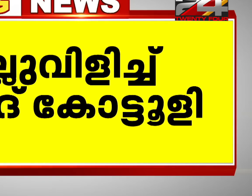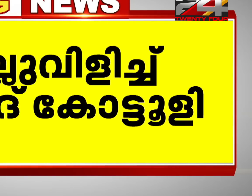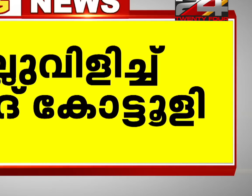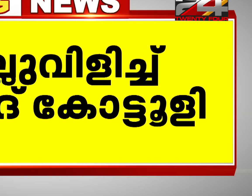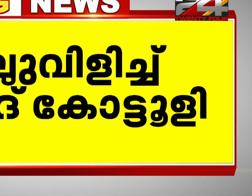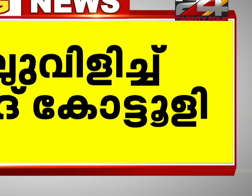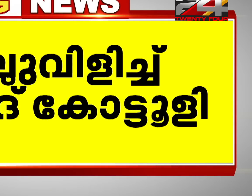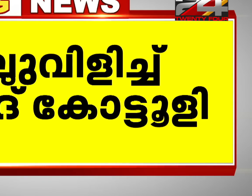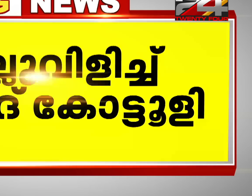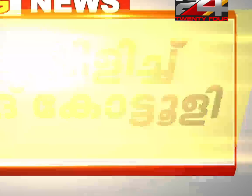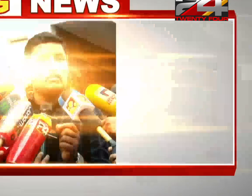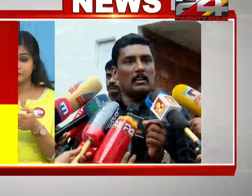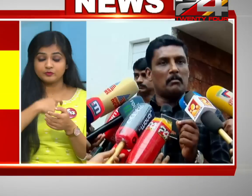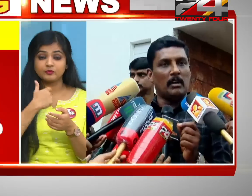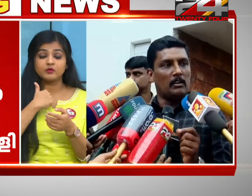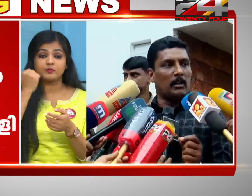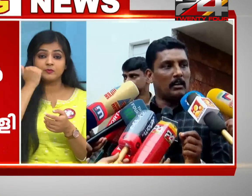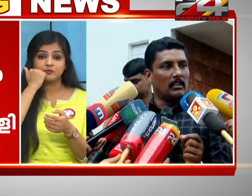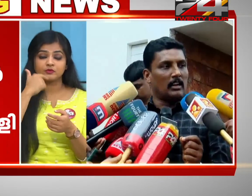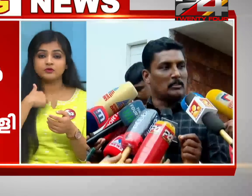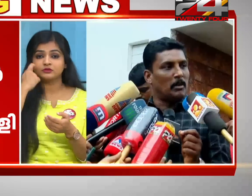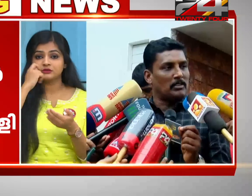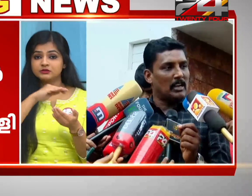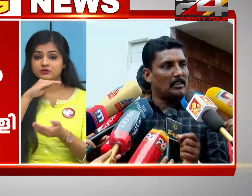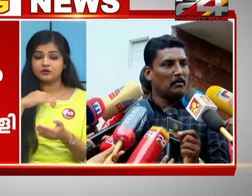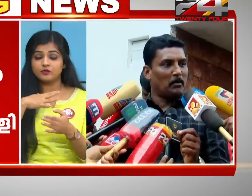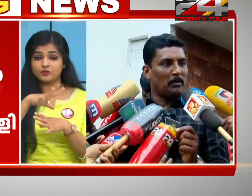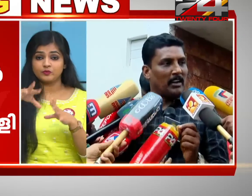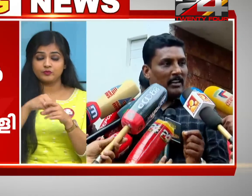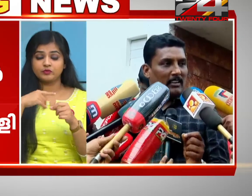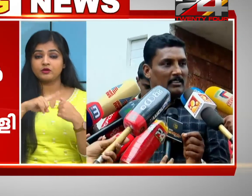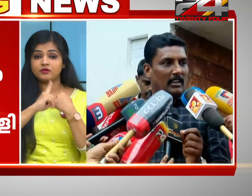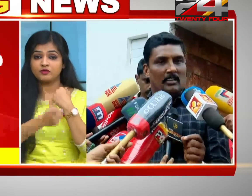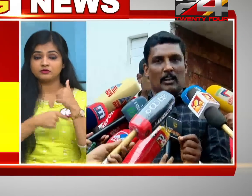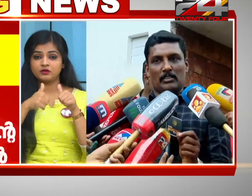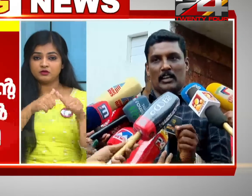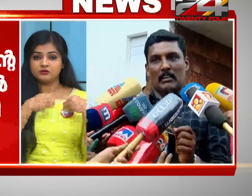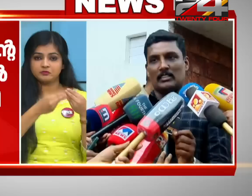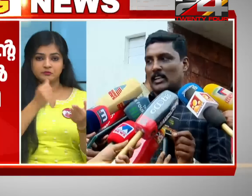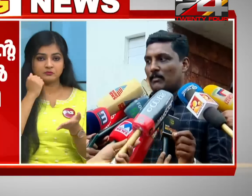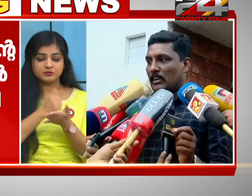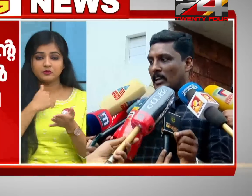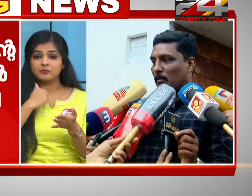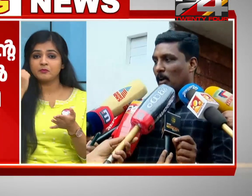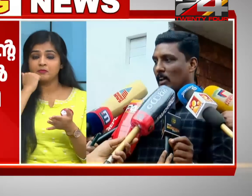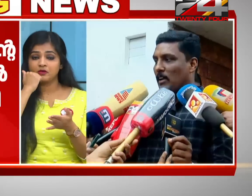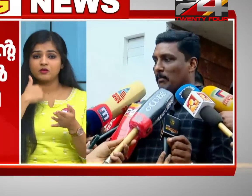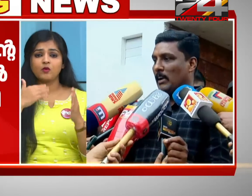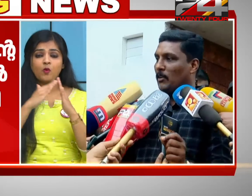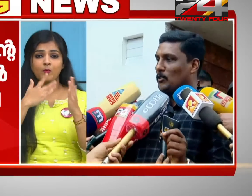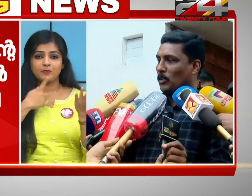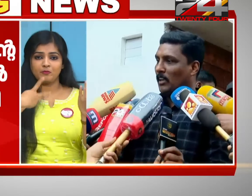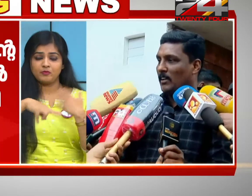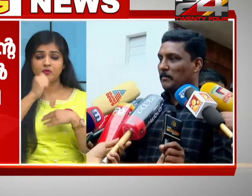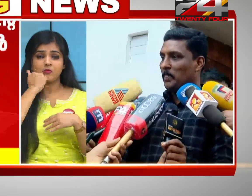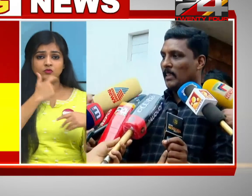ഞാനും എൻ്റെ അമ്മയും എൻ്റെ മകനും അടങ്ങുന്നതാണ് ഏറ്റവും അവസാനം ഞാൻ മറുപടി പറയേണ്ട ആൾക്കാർ, അല്ലേ? ഞാൻ അവസാനം തിരിച്ചിട്ട് എൻ്റെ വീട്ടിലേക്കാണ് പോവുക. എൻ്റെ അമ്മയാണ് എന്നോട്